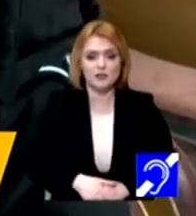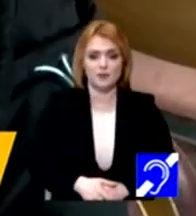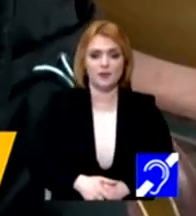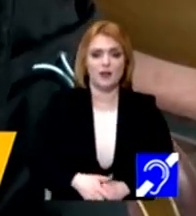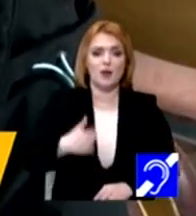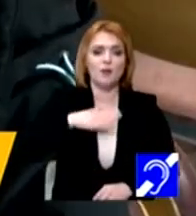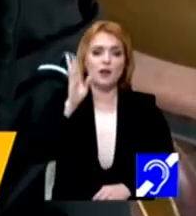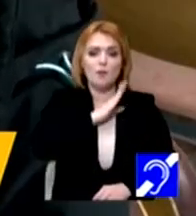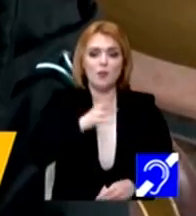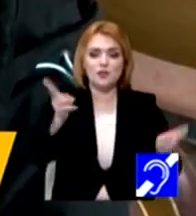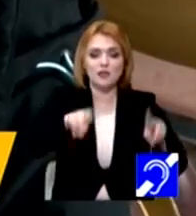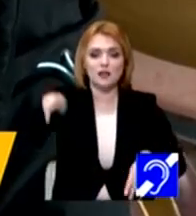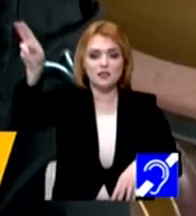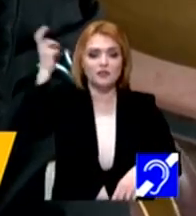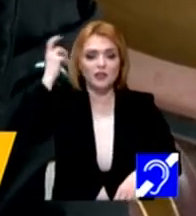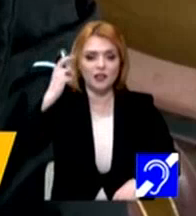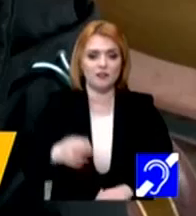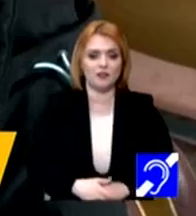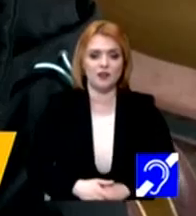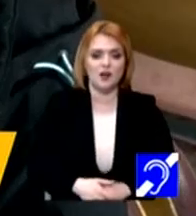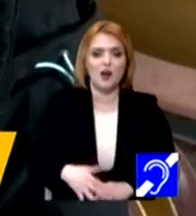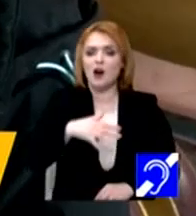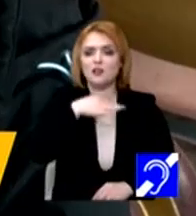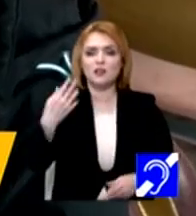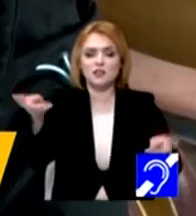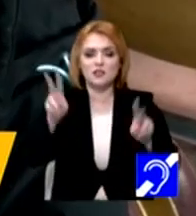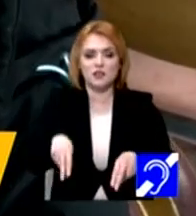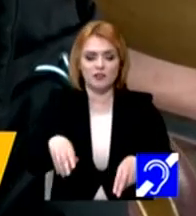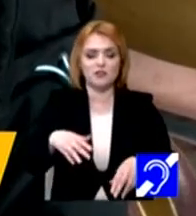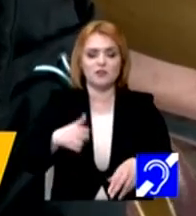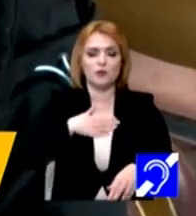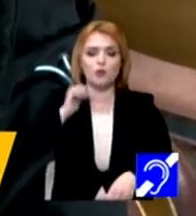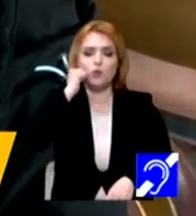мама осталась в Киеве, она не захотела оставлять бабушку.